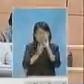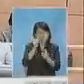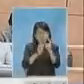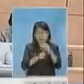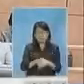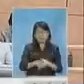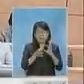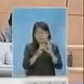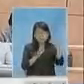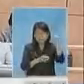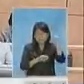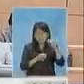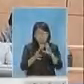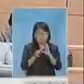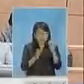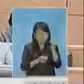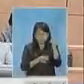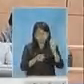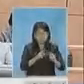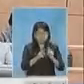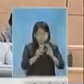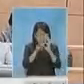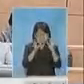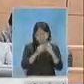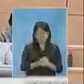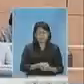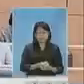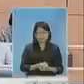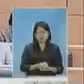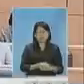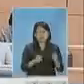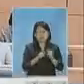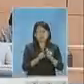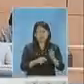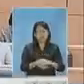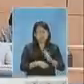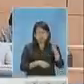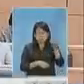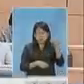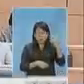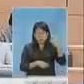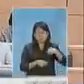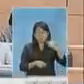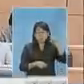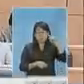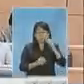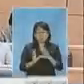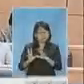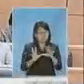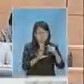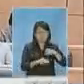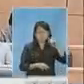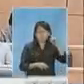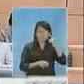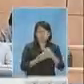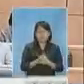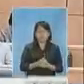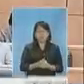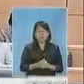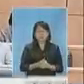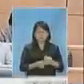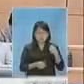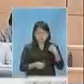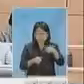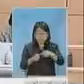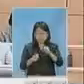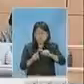ใหญ่เลยเพราะเวลานั้นโลกทั้งโลกก็ไม่รู้ว่าจะมีการชุมนุมใหญ่กันเมื่อไหร่ไม่รู้ว่ามีผ่านฟ้ามีราชประสงค์หรือ